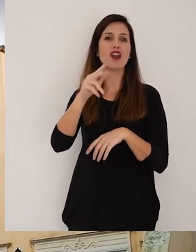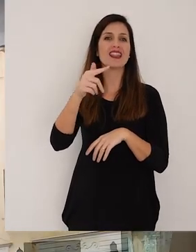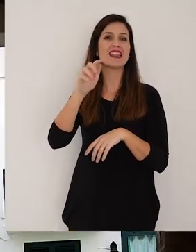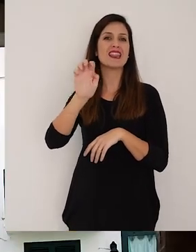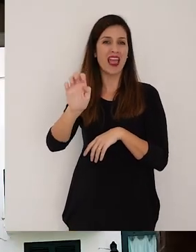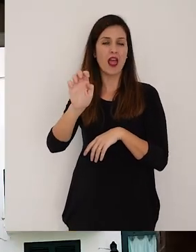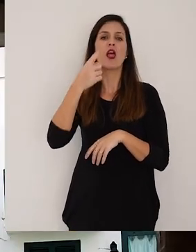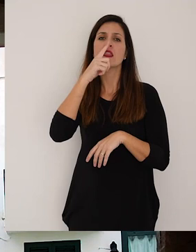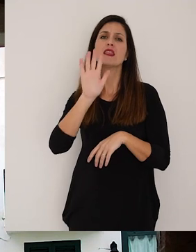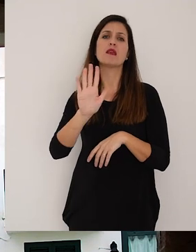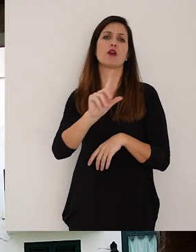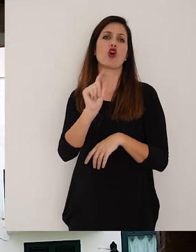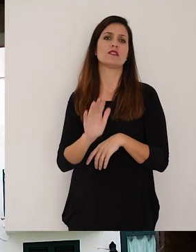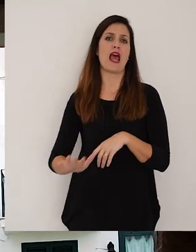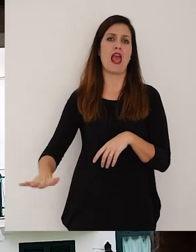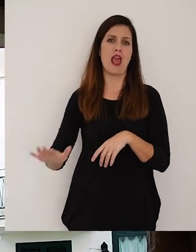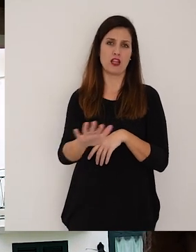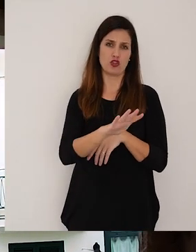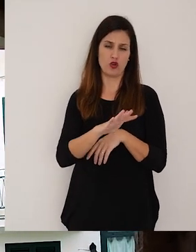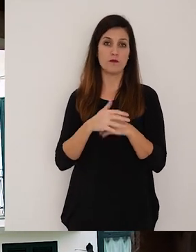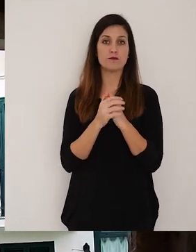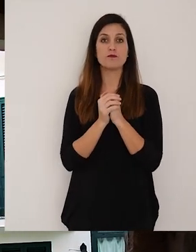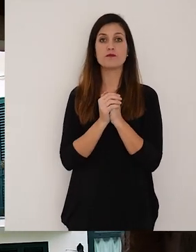tipica dell'edilizia popolare salentina.